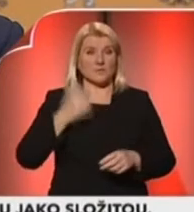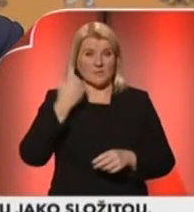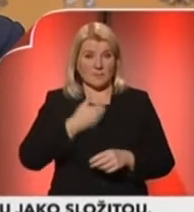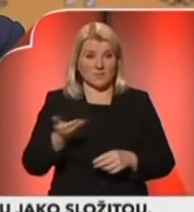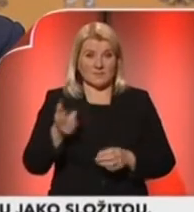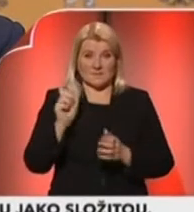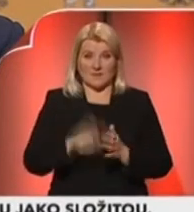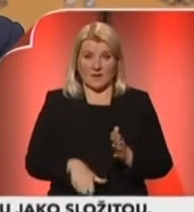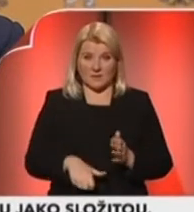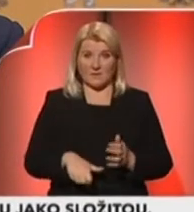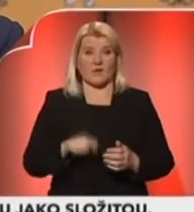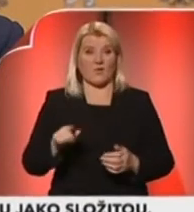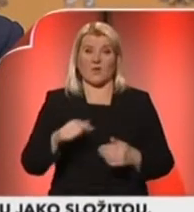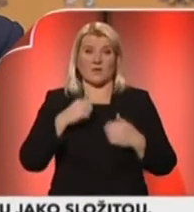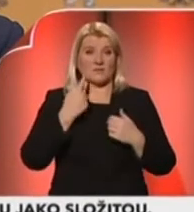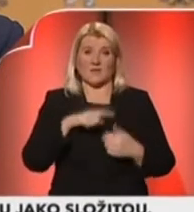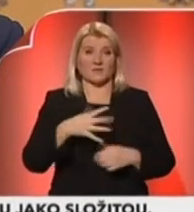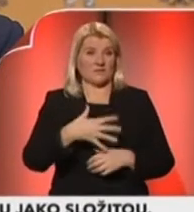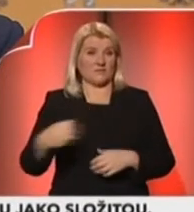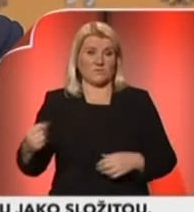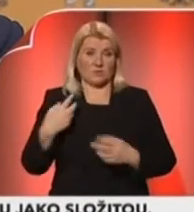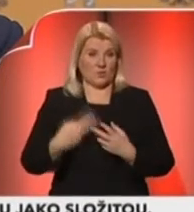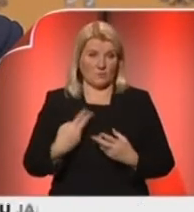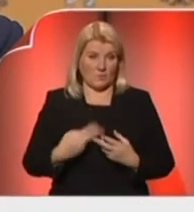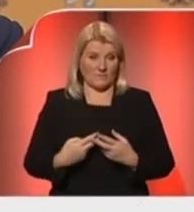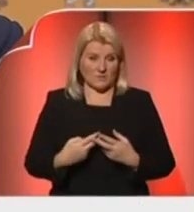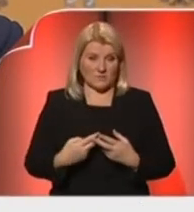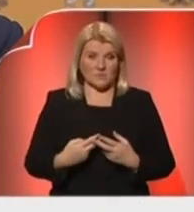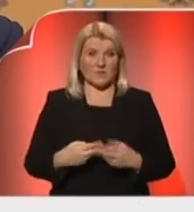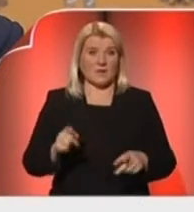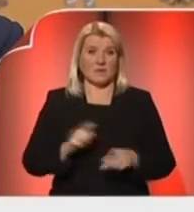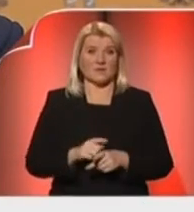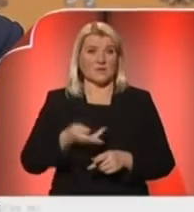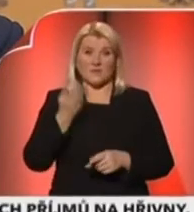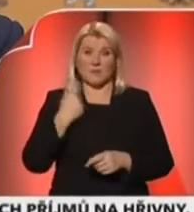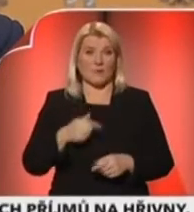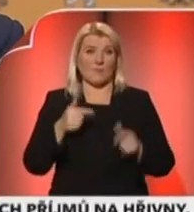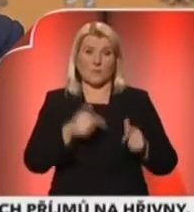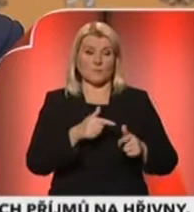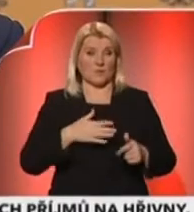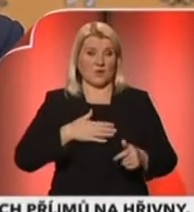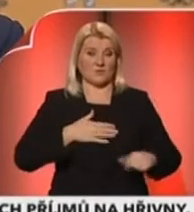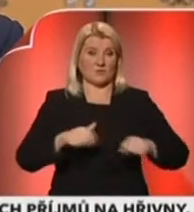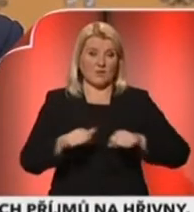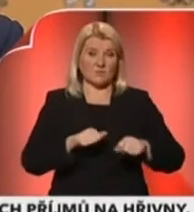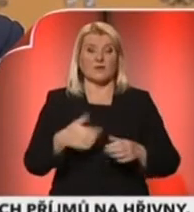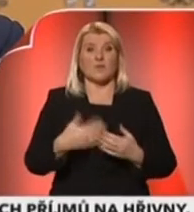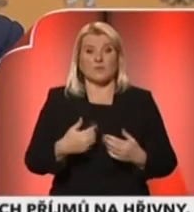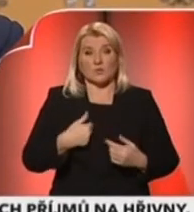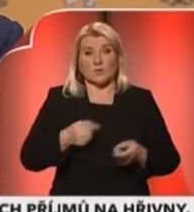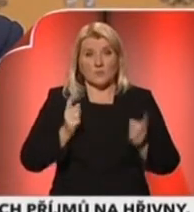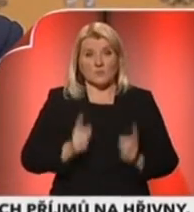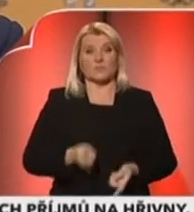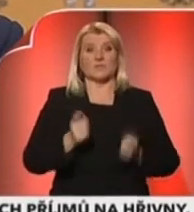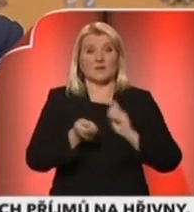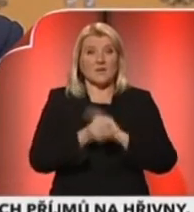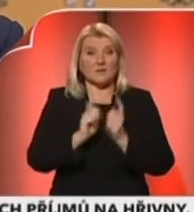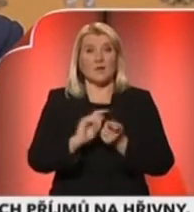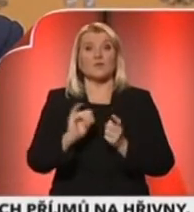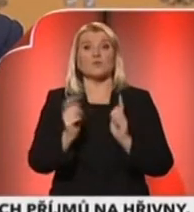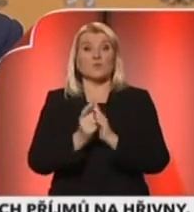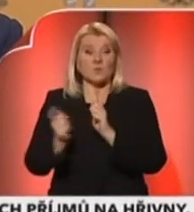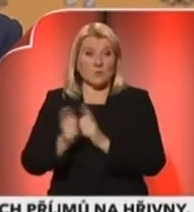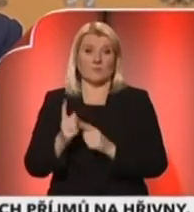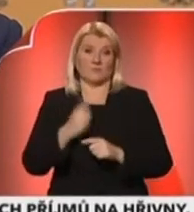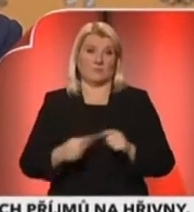demokratická strana nevzala tu zodpovědnost na sebe a nepodpořila naši vládu, museli jsme prostě vyjednávat a spojili jsme